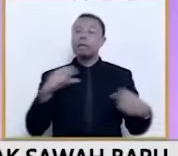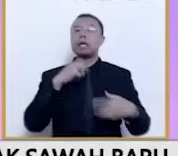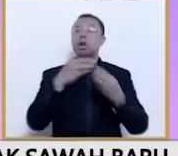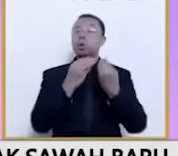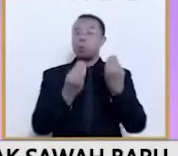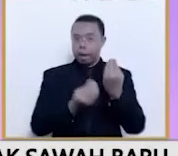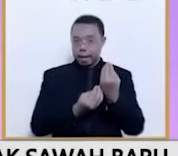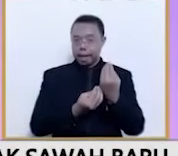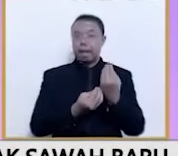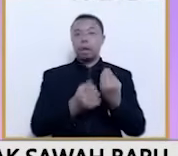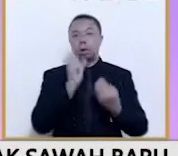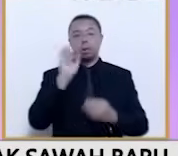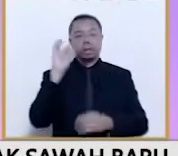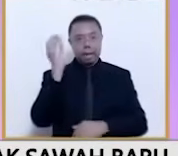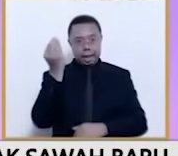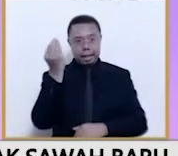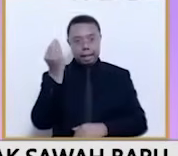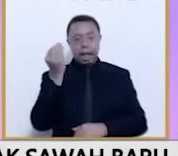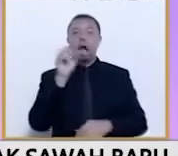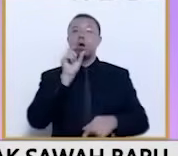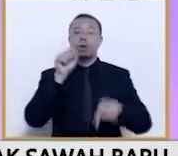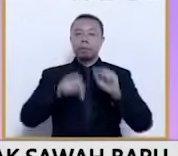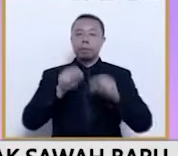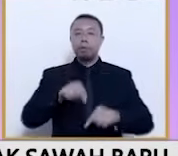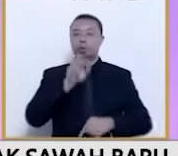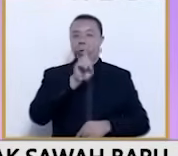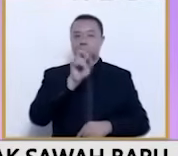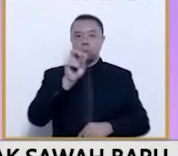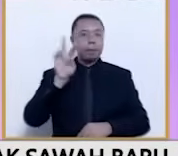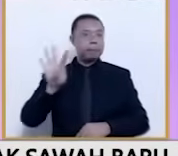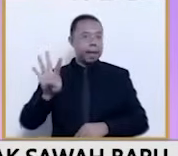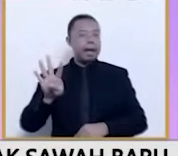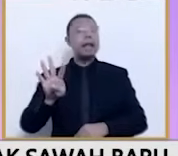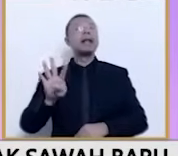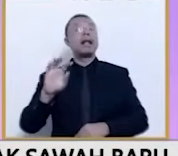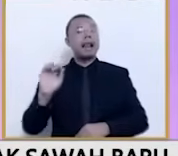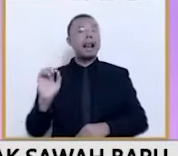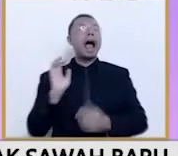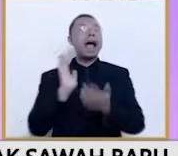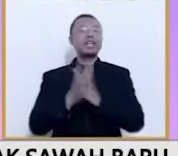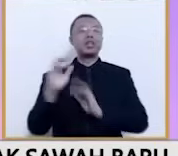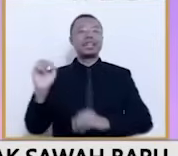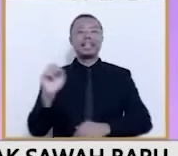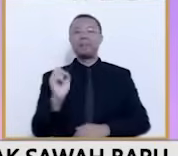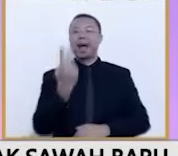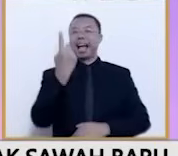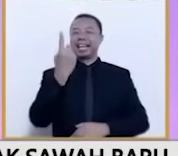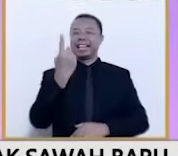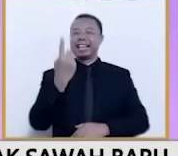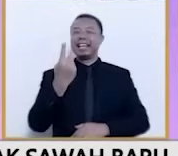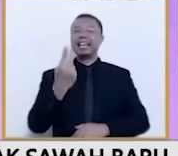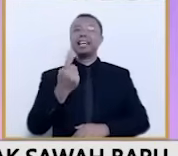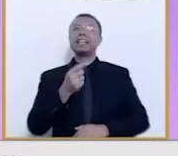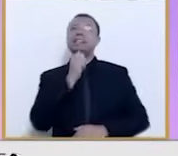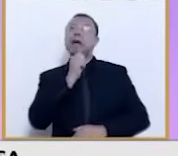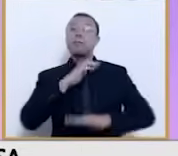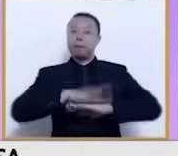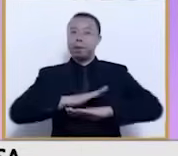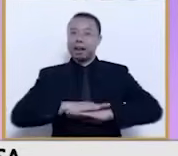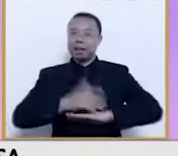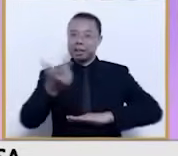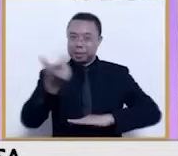calon wakil gubernur DKI Jakarta pemilihan tahun 2024 akan segera dimulai dan dipandu oleh